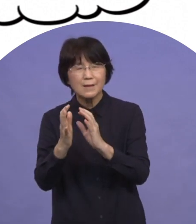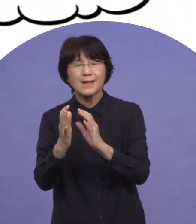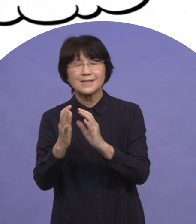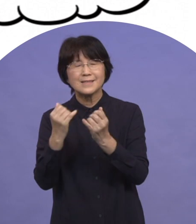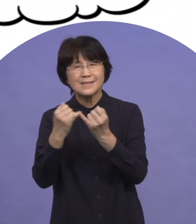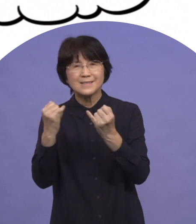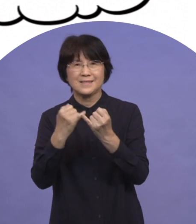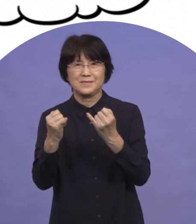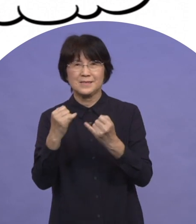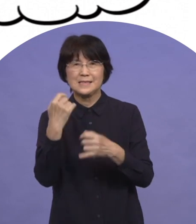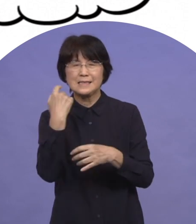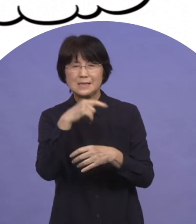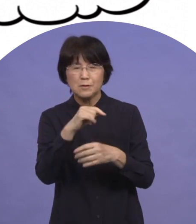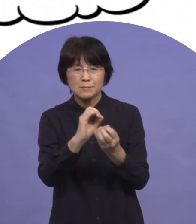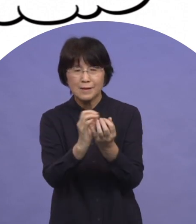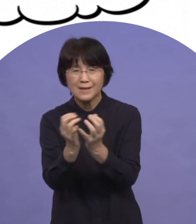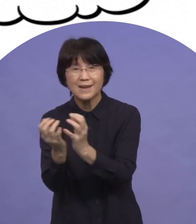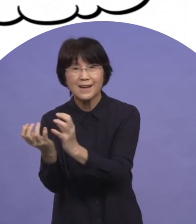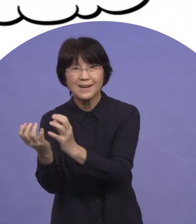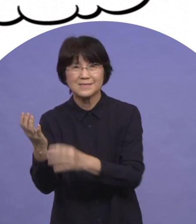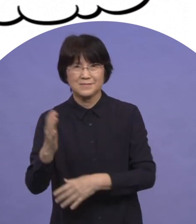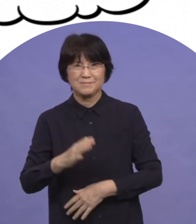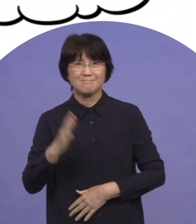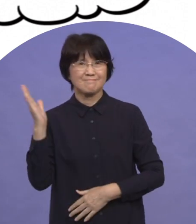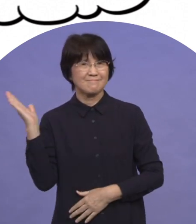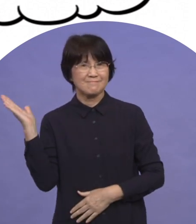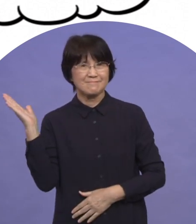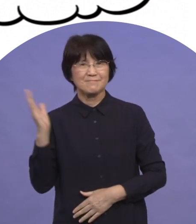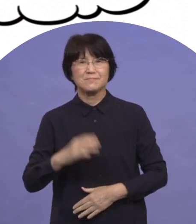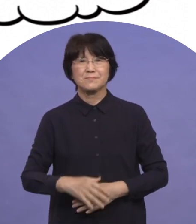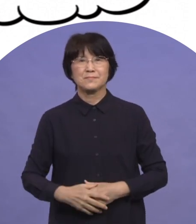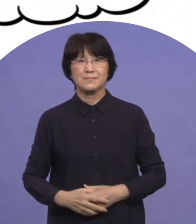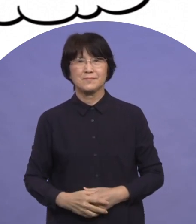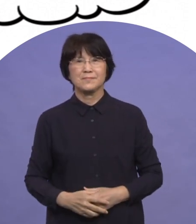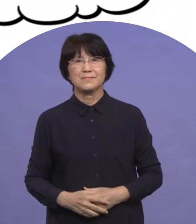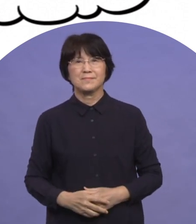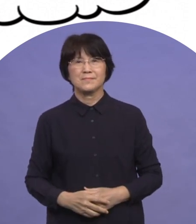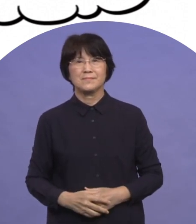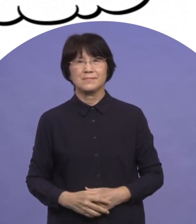が水面から顔を出してきたようです。